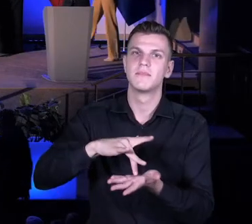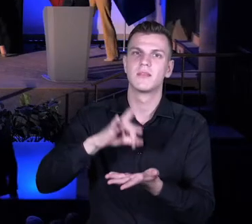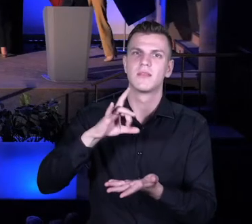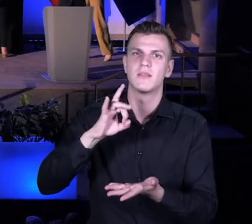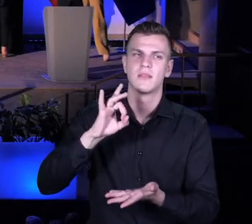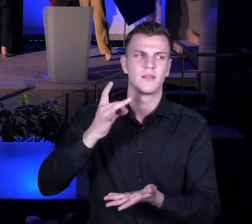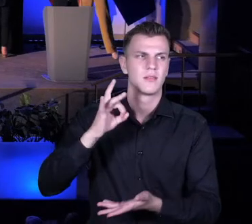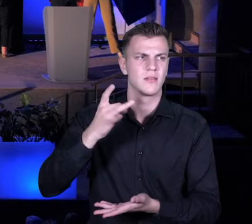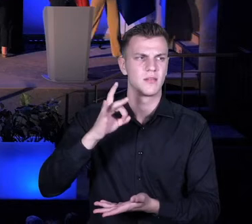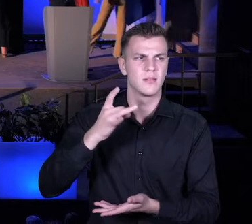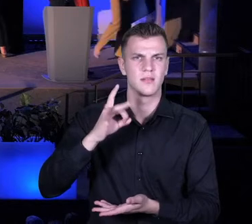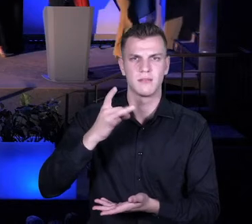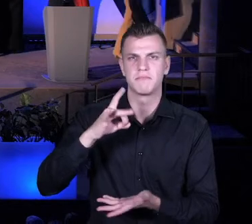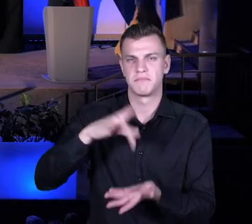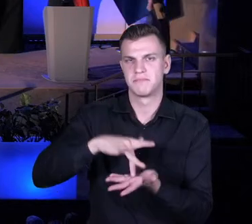Lublinie.